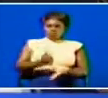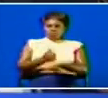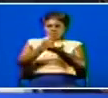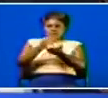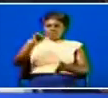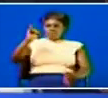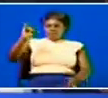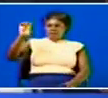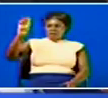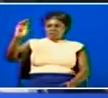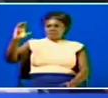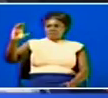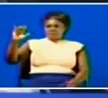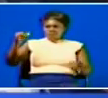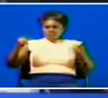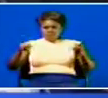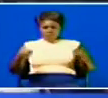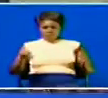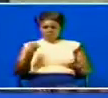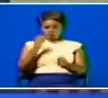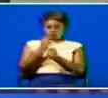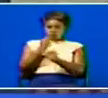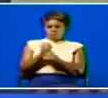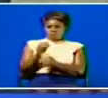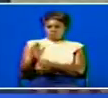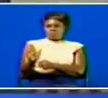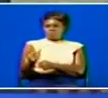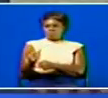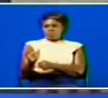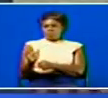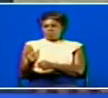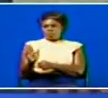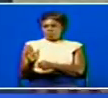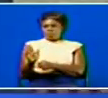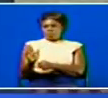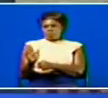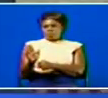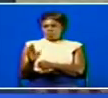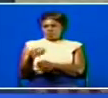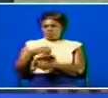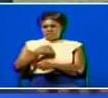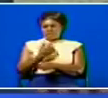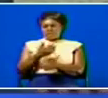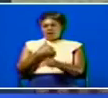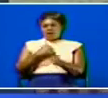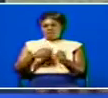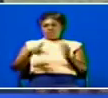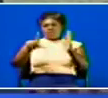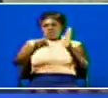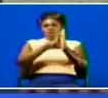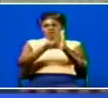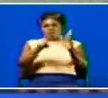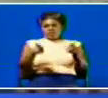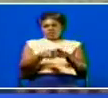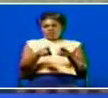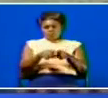mipaka IEBC kutekeleza wajibu wake. We have made the law an aid to those